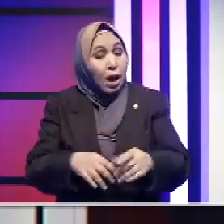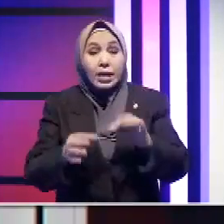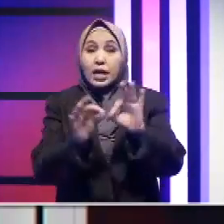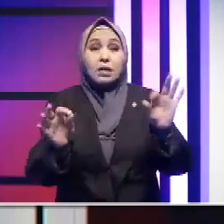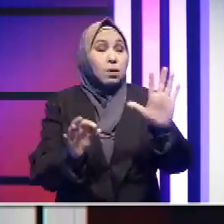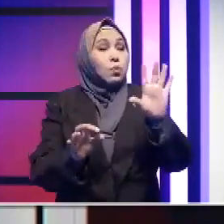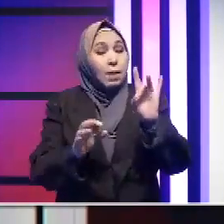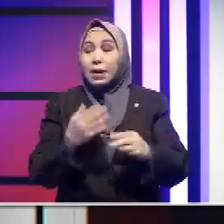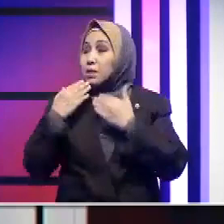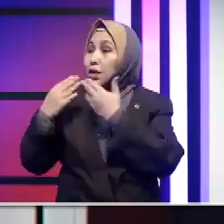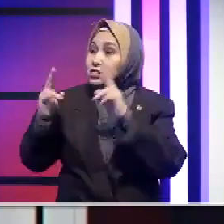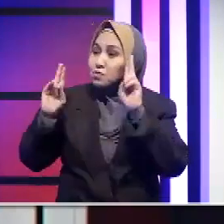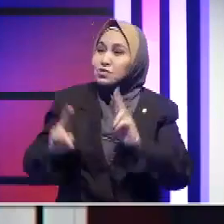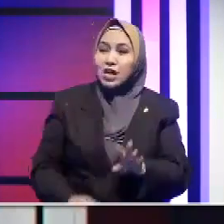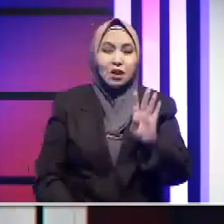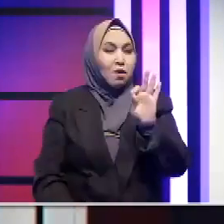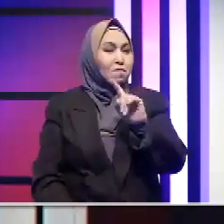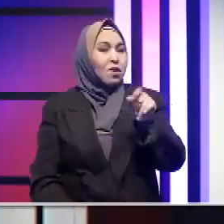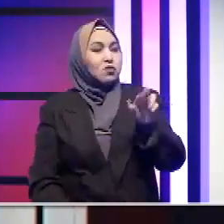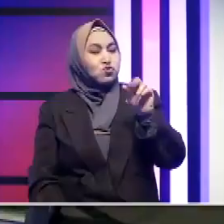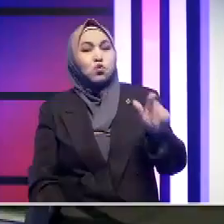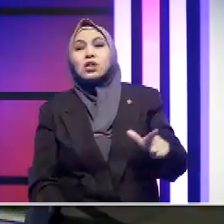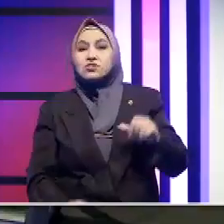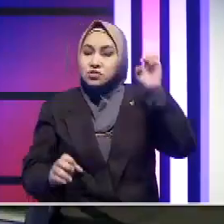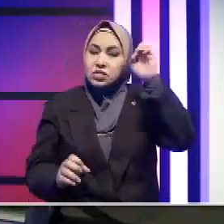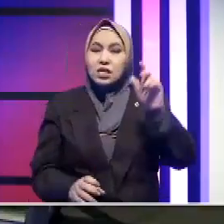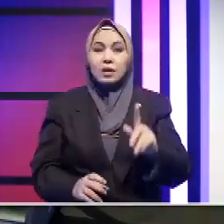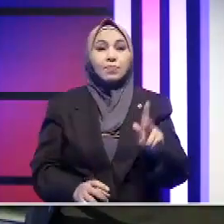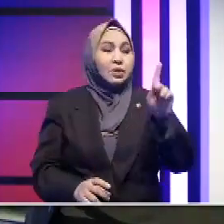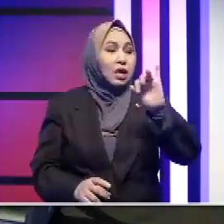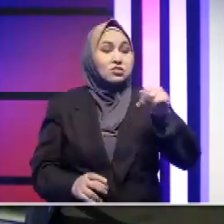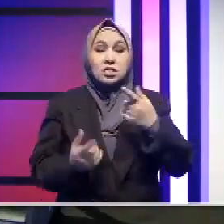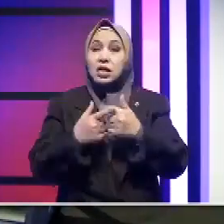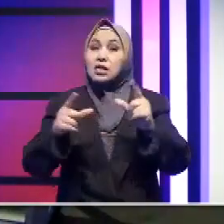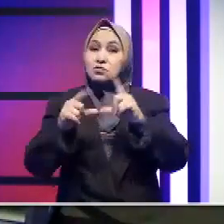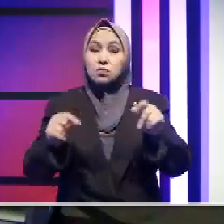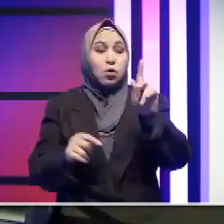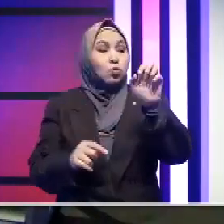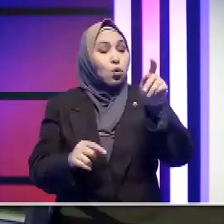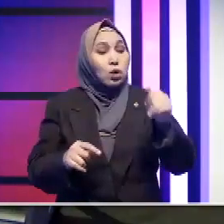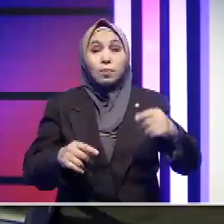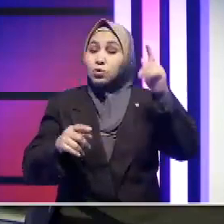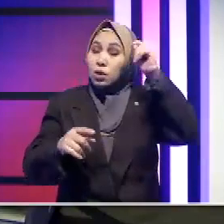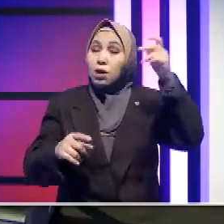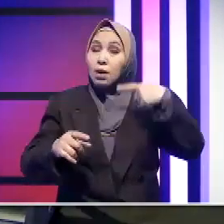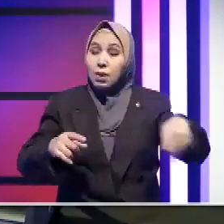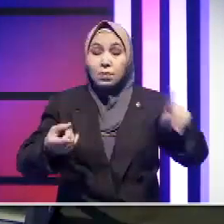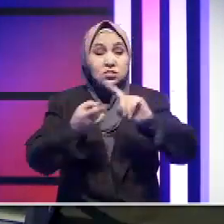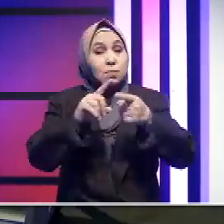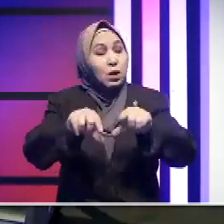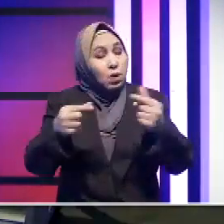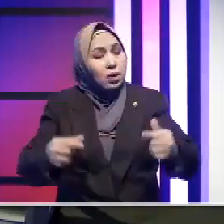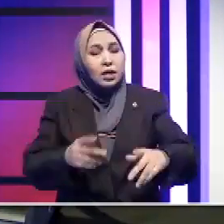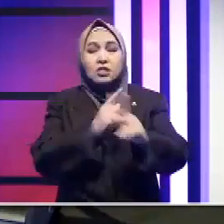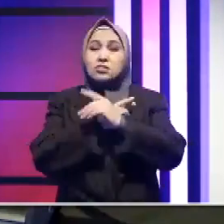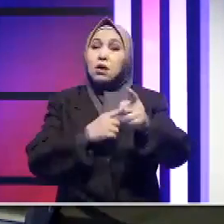50% Mesir facial sukaji dari jepun dekat Tokyo sana tonton pompa sahabatku rezeki Allah Subhanahu Wa